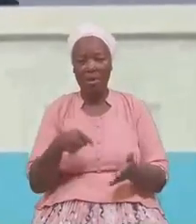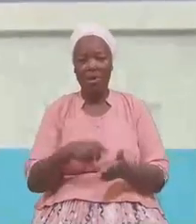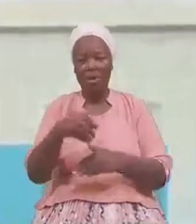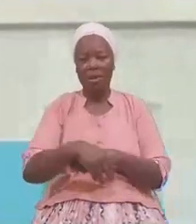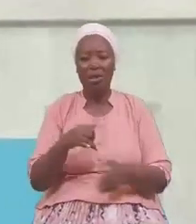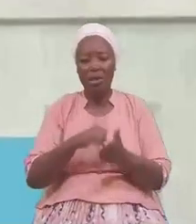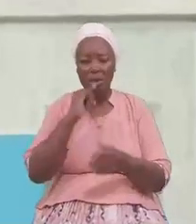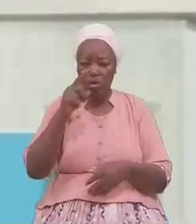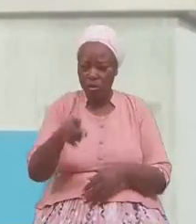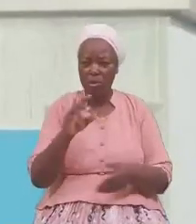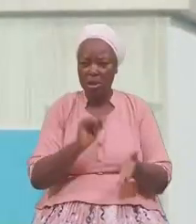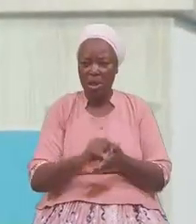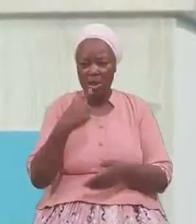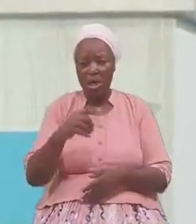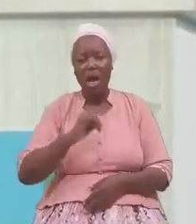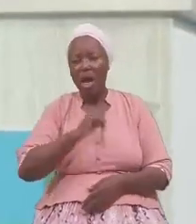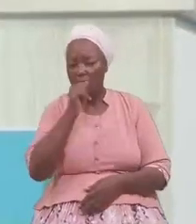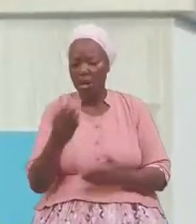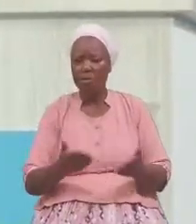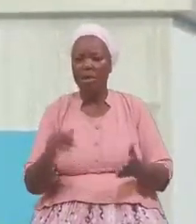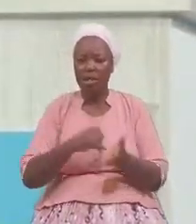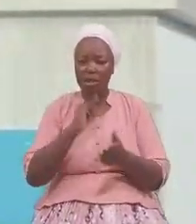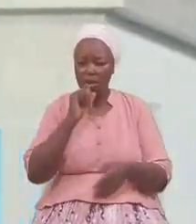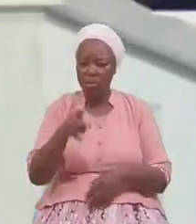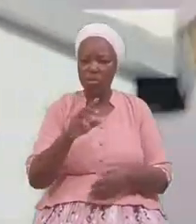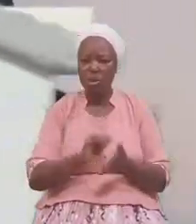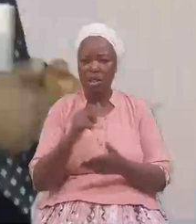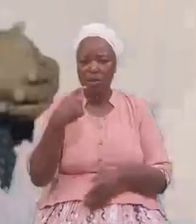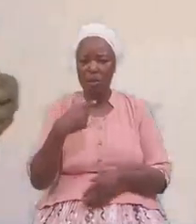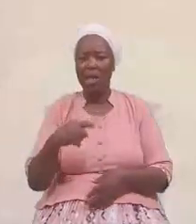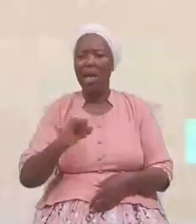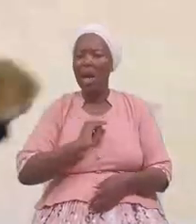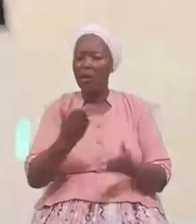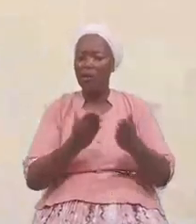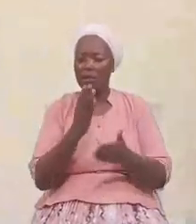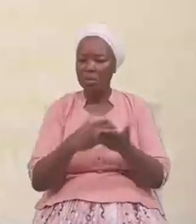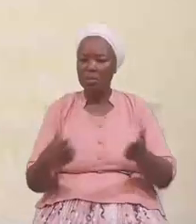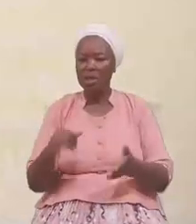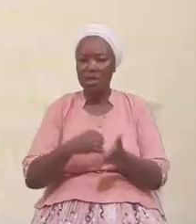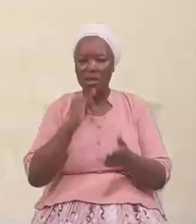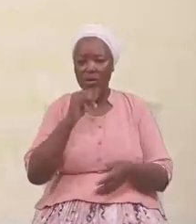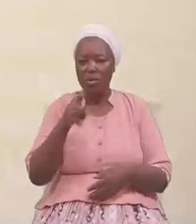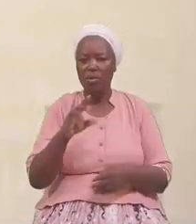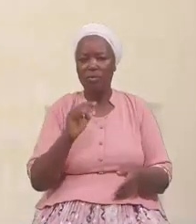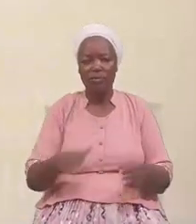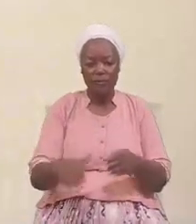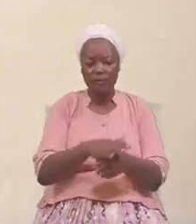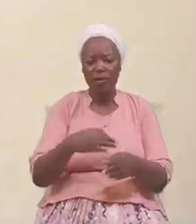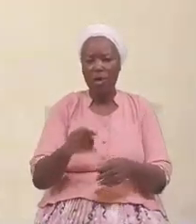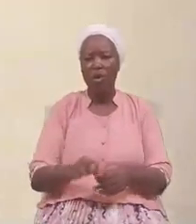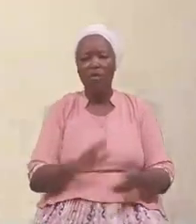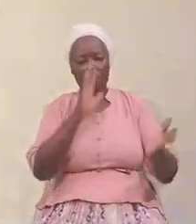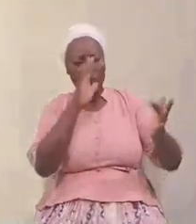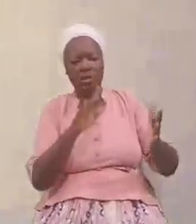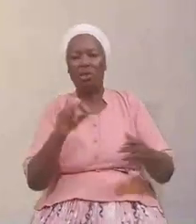je suis là. C'est toi qui dis, je veux quelque chose. C'est toi plein d'espérance, comme cet